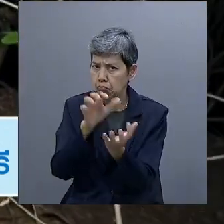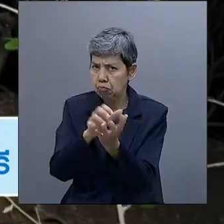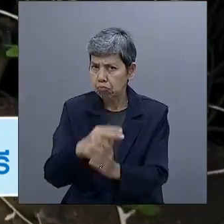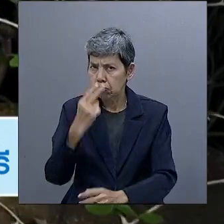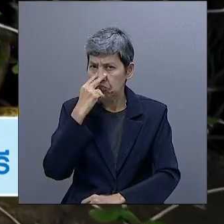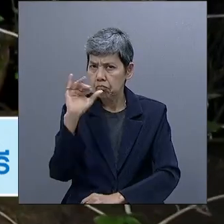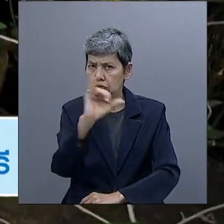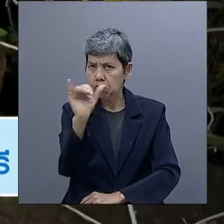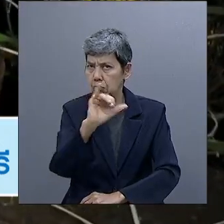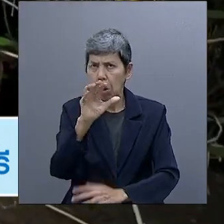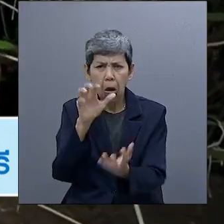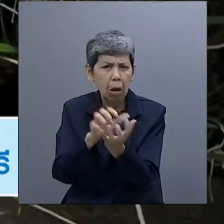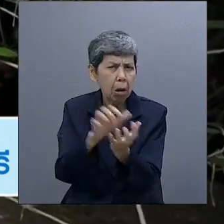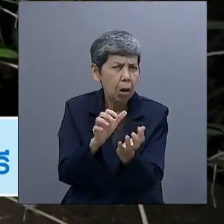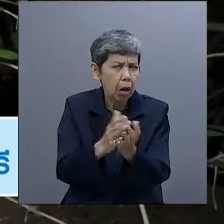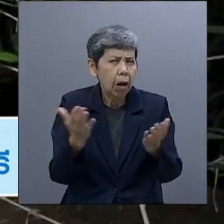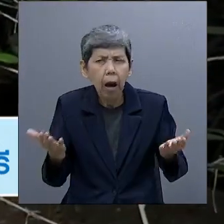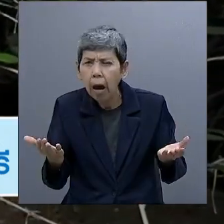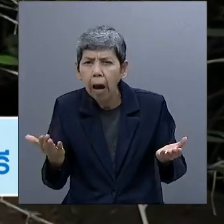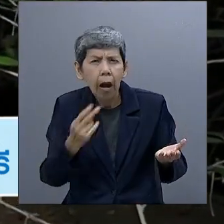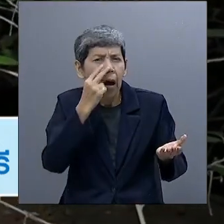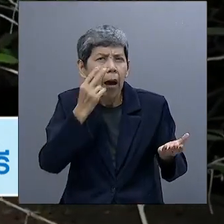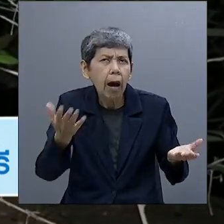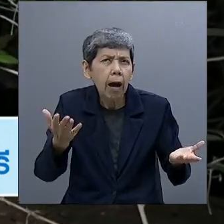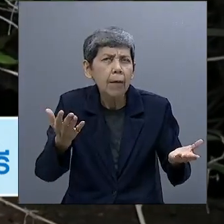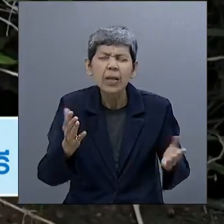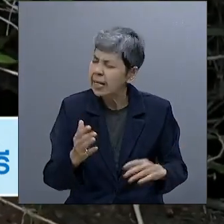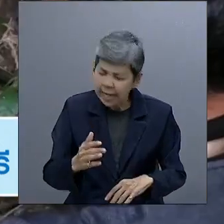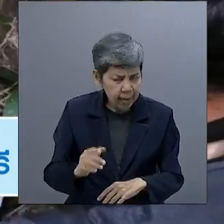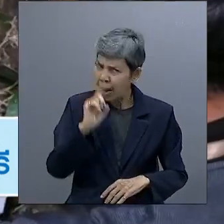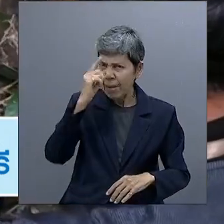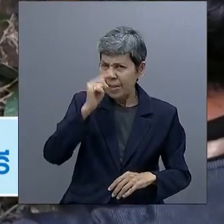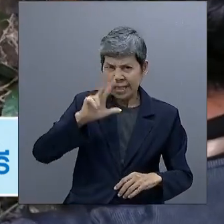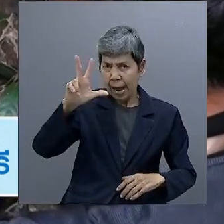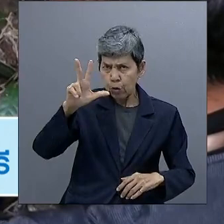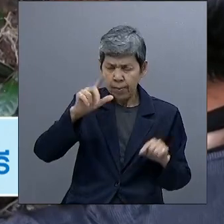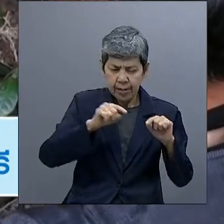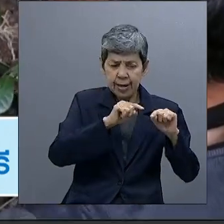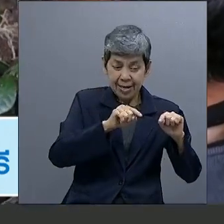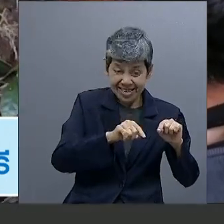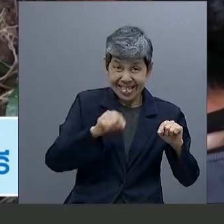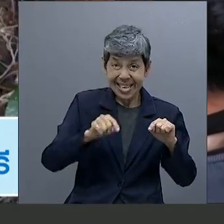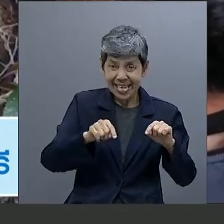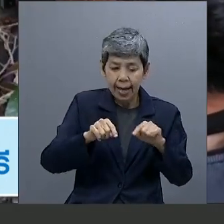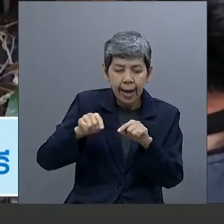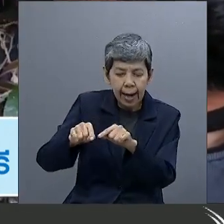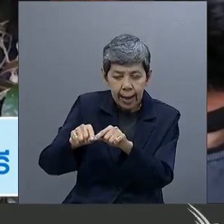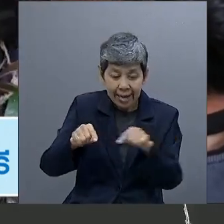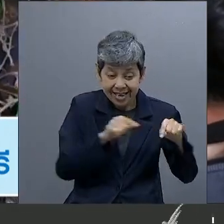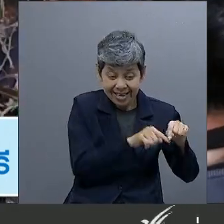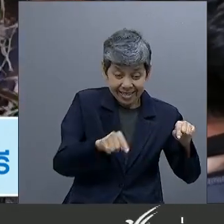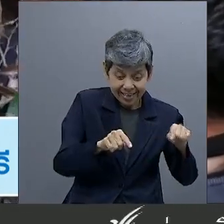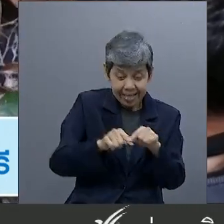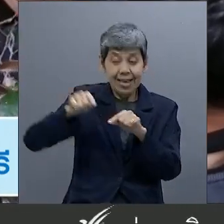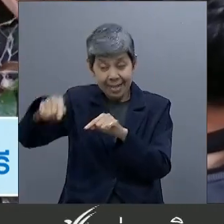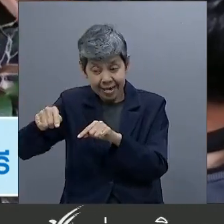ระเข้เลยจระเข้อยู่ที่ไหนก็ยังไม่เห็นก็เลยย้ายไปจุดที่3ค่ะจุดที่3ก็อยู่ห่างจากจุดที่2 50เ